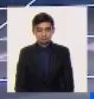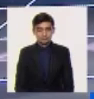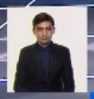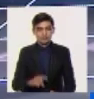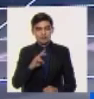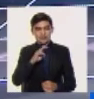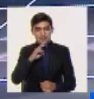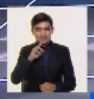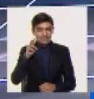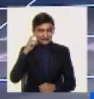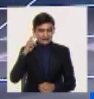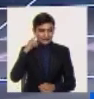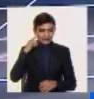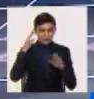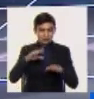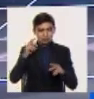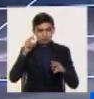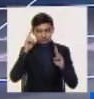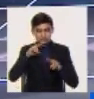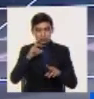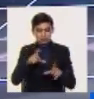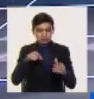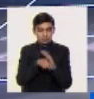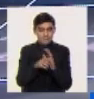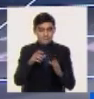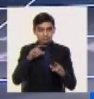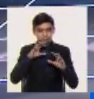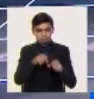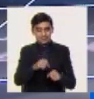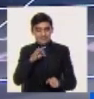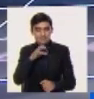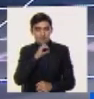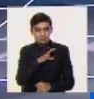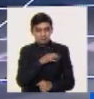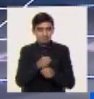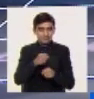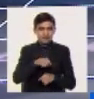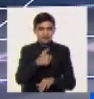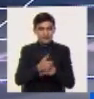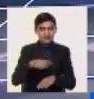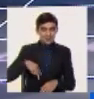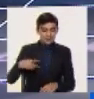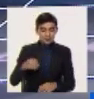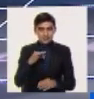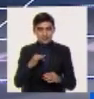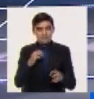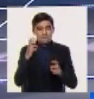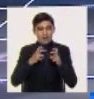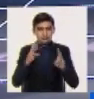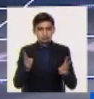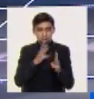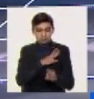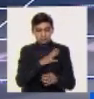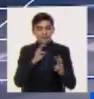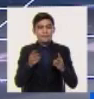На востоке Кыргызстана неизвестные захватили и разграбили месторождение золота, избили генерального директора, подожгли фабрику. Пожар